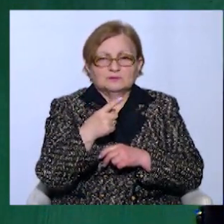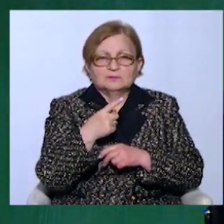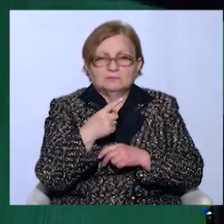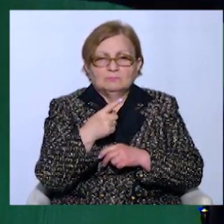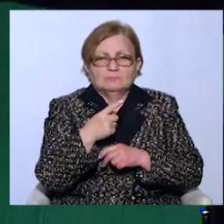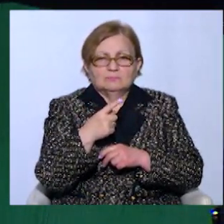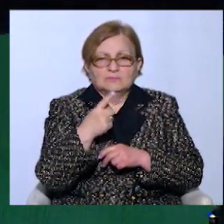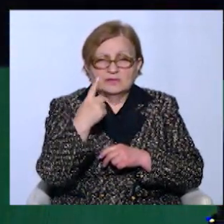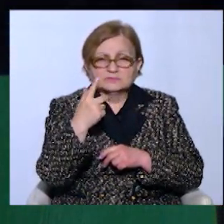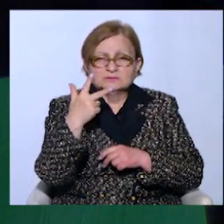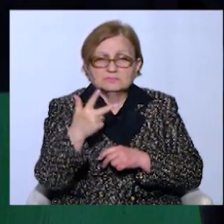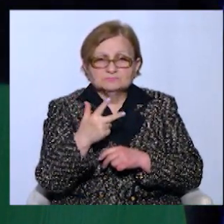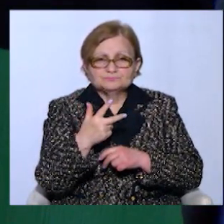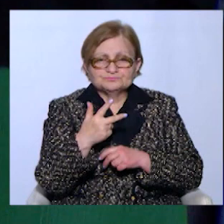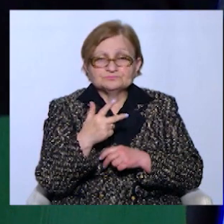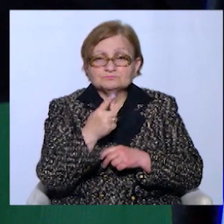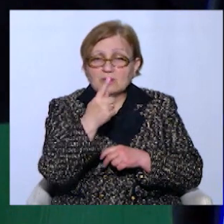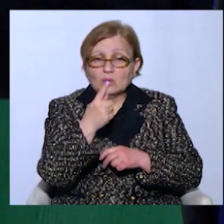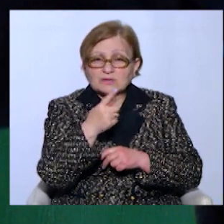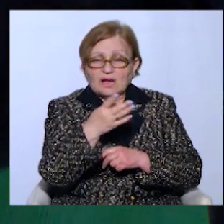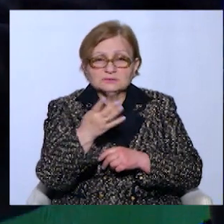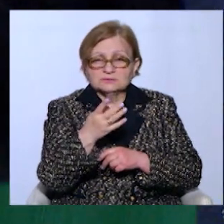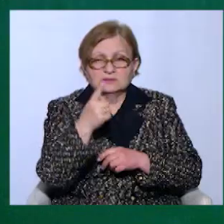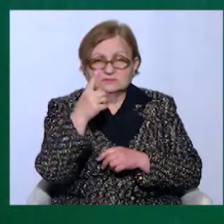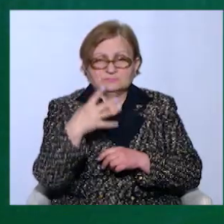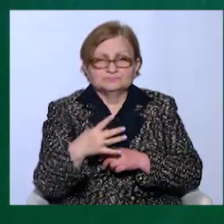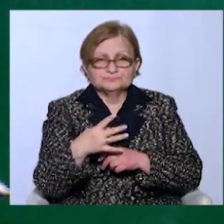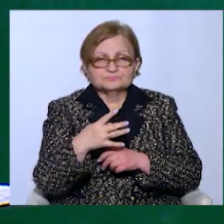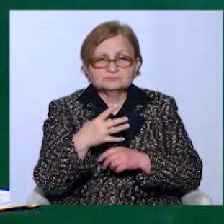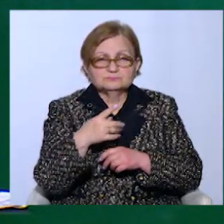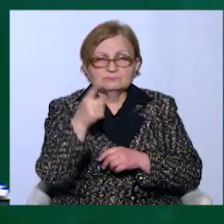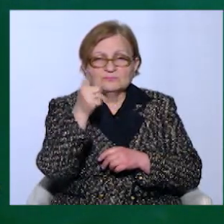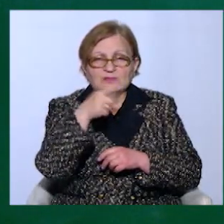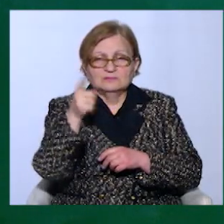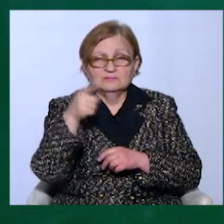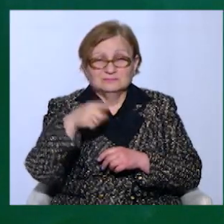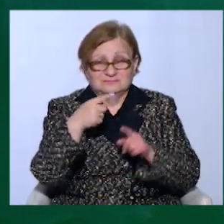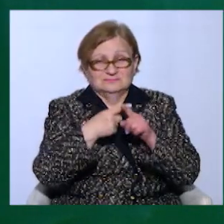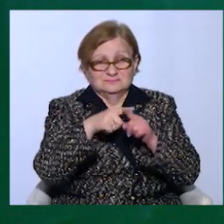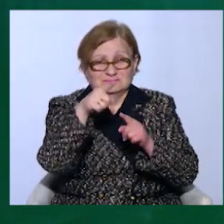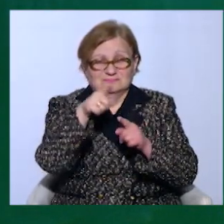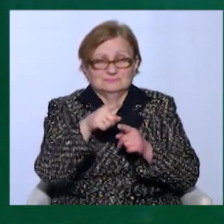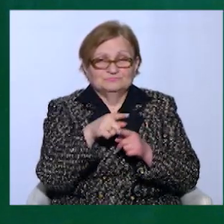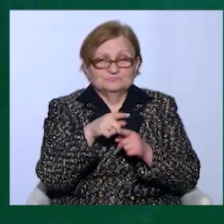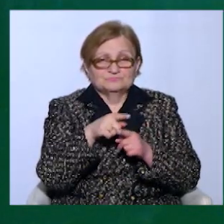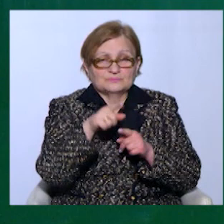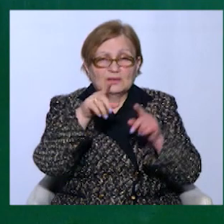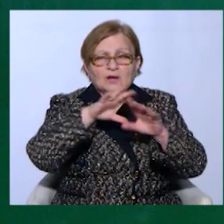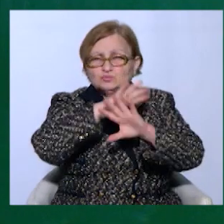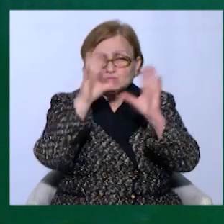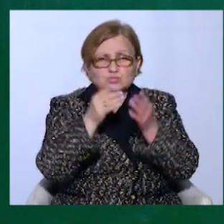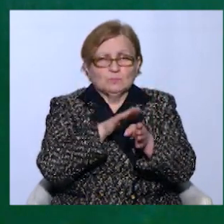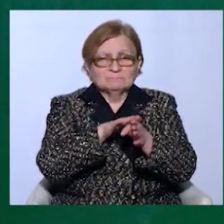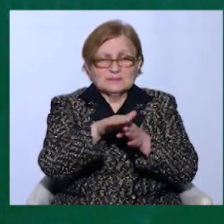არის დაშტრიხული 1 მესამედიო? მეოთხედიო? ესე იგი რა, დაშტრიხული არის მეოთხედი, ანუ აი ამ მთელი ფიგურის